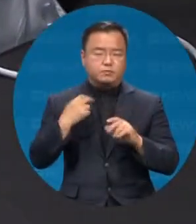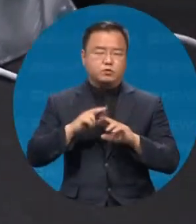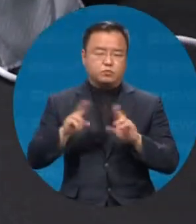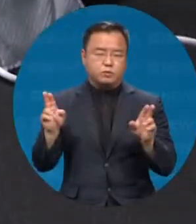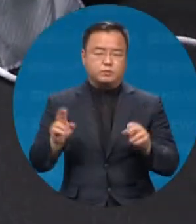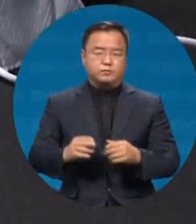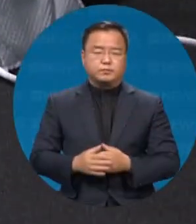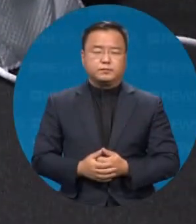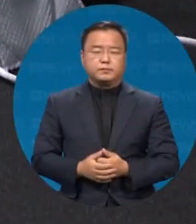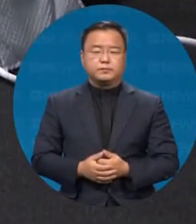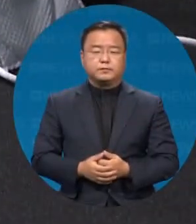바꿔줍니다